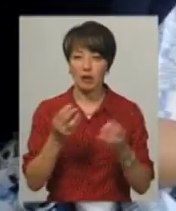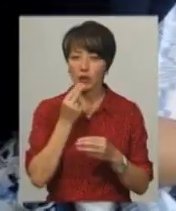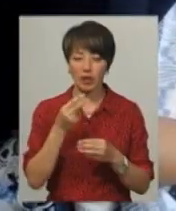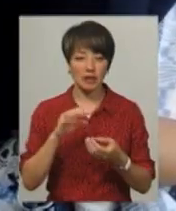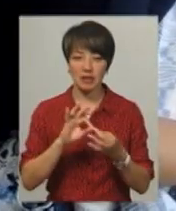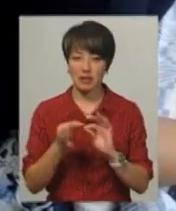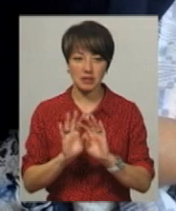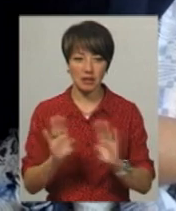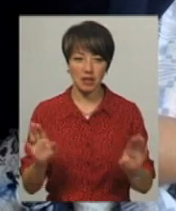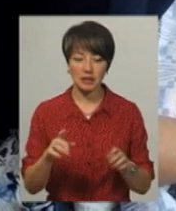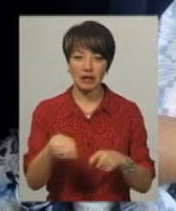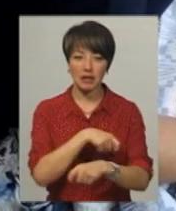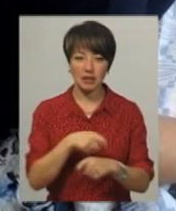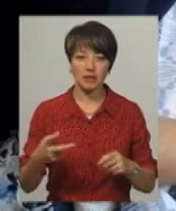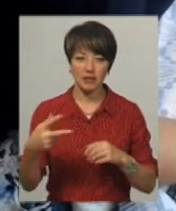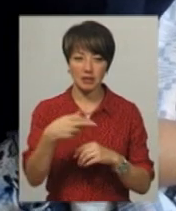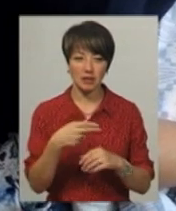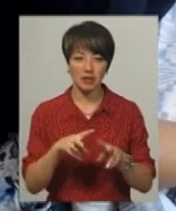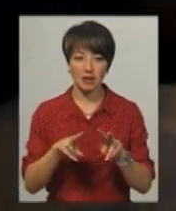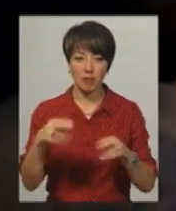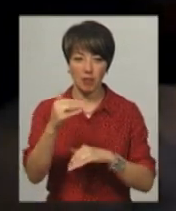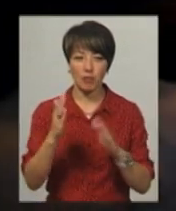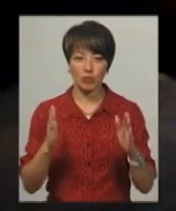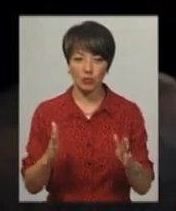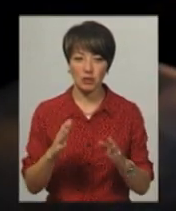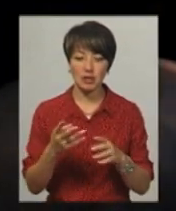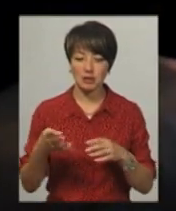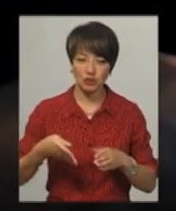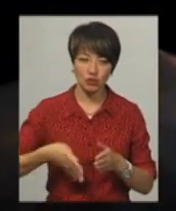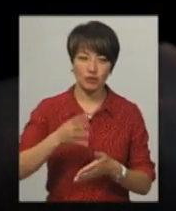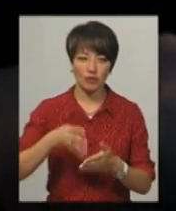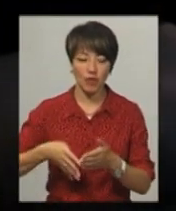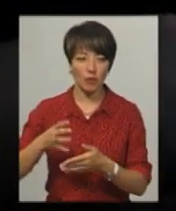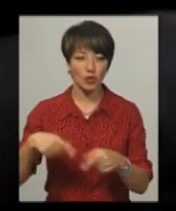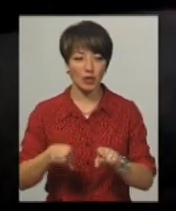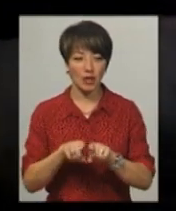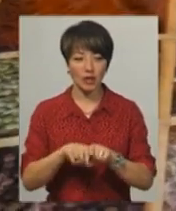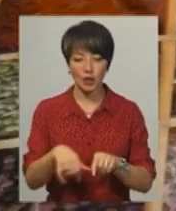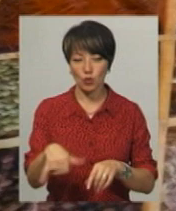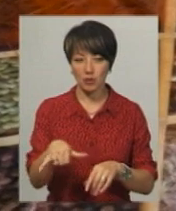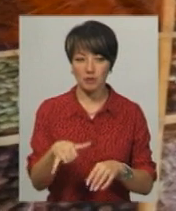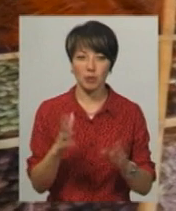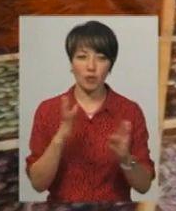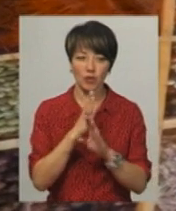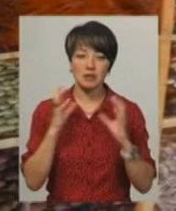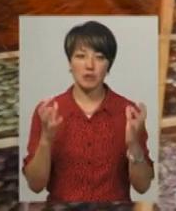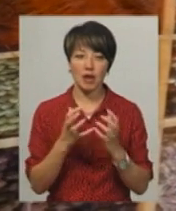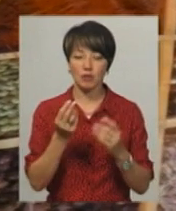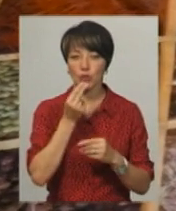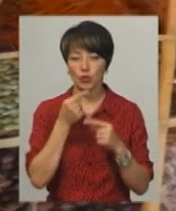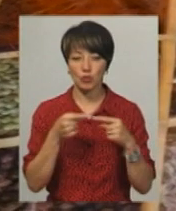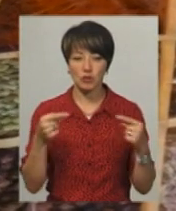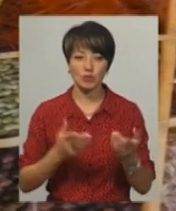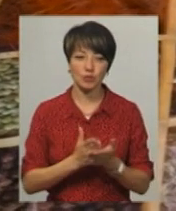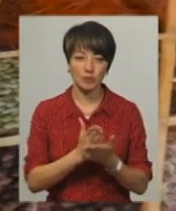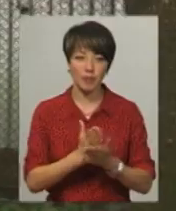Із бавовняної чи льняної тканини вирізаємо однакові прямокутники та з трьох боків зшиваємо. У такій торбинці, яка провітрюється, добре зберігаються продукти і